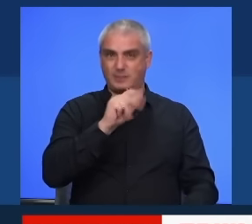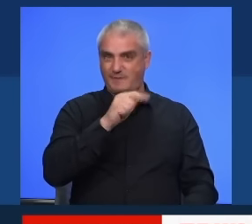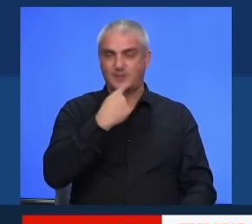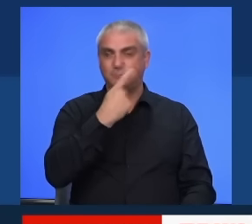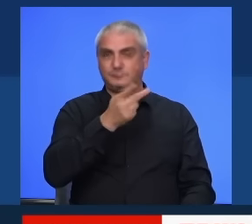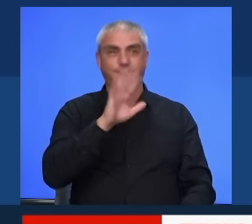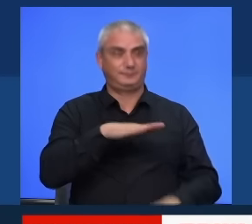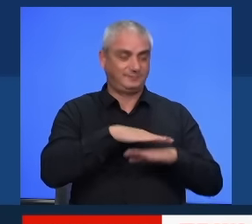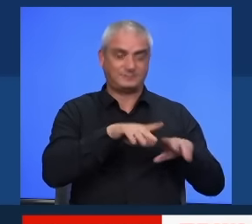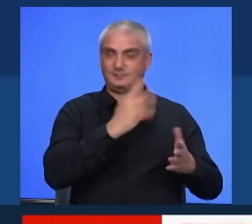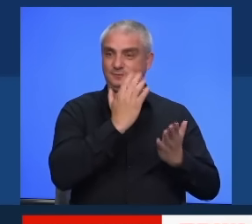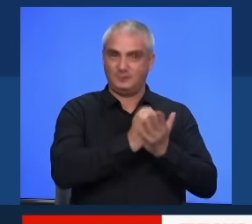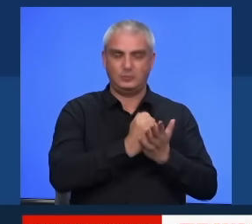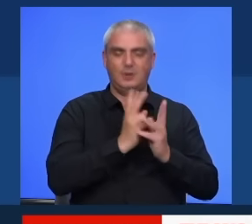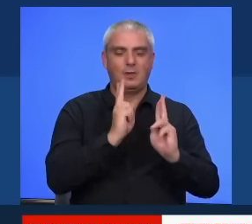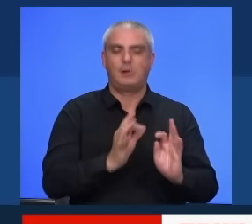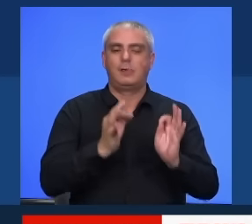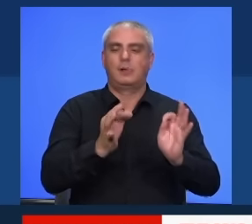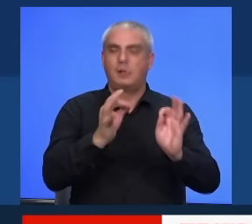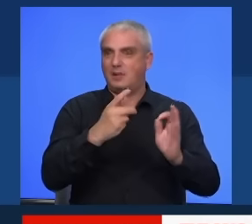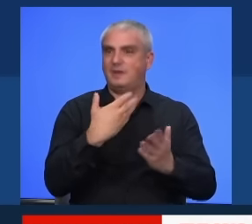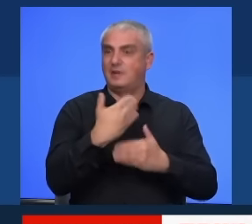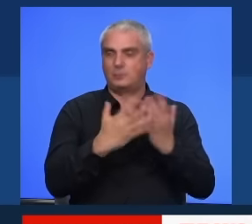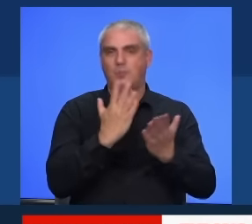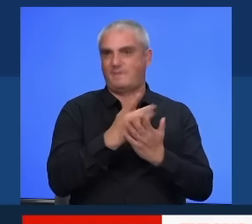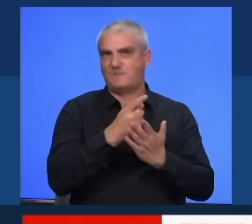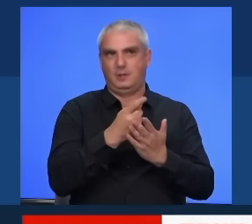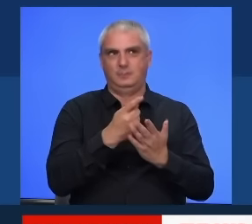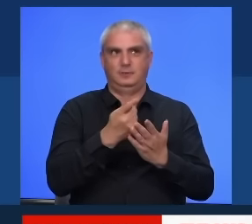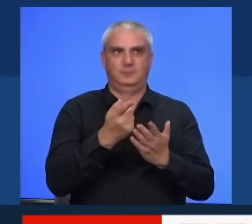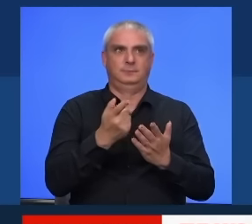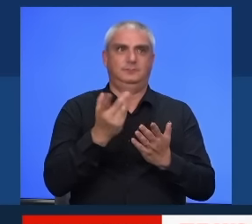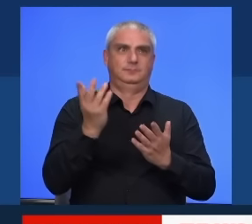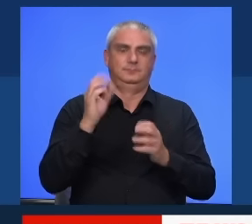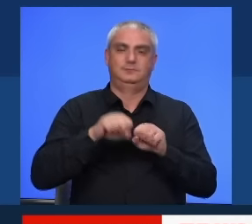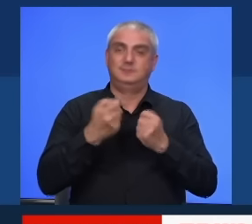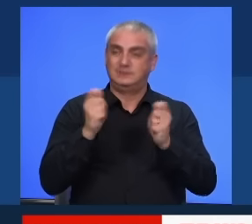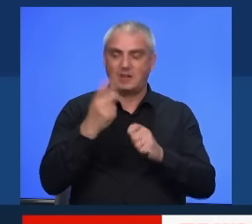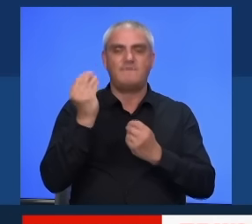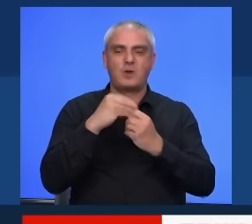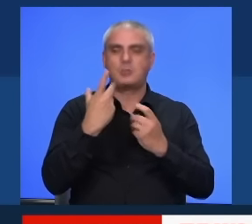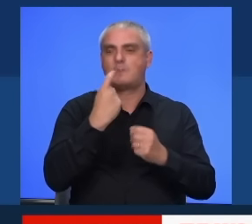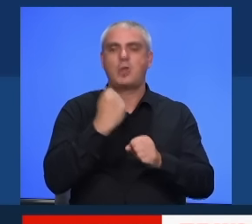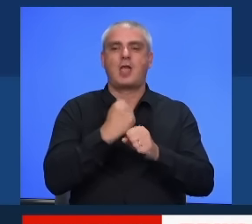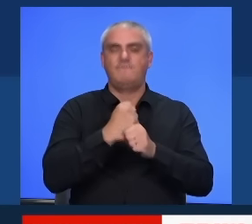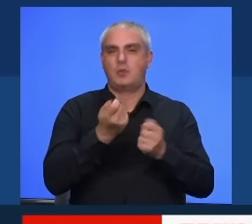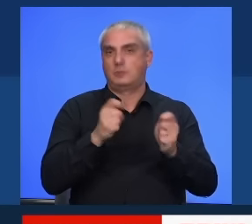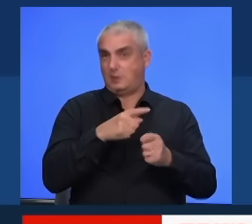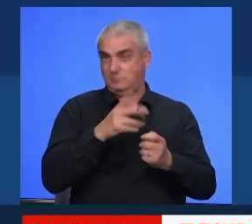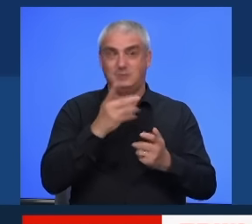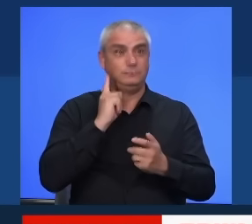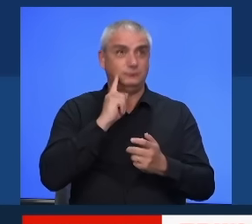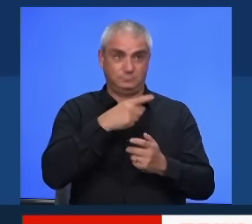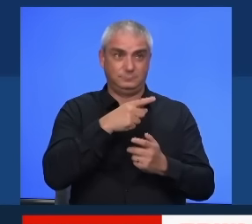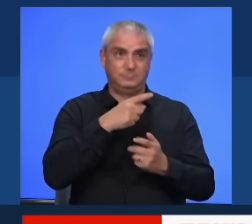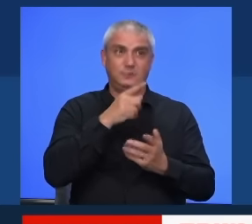בריר אושר בבגץ, העיכוב המתמשך של המדינה בקידומו כבר גרם לסגירה של אחד ממפעלי רותם ולאובדן מאות מקומות עבודה. אם נתייחס לשם המוצר, נדגיש כי הוא